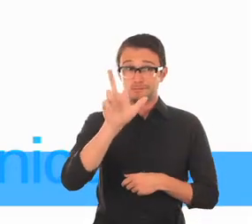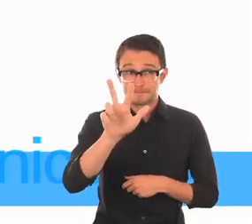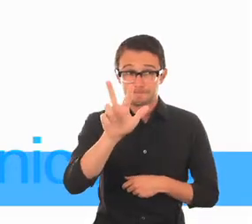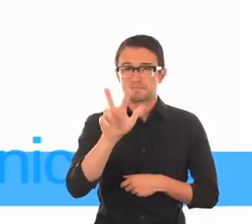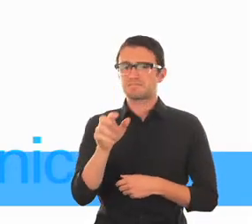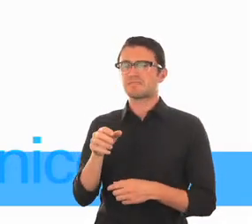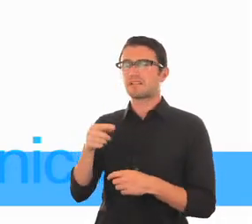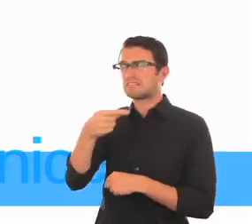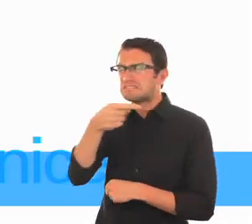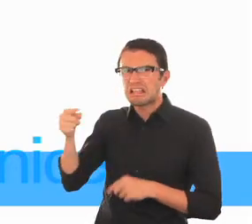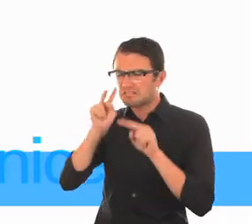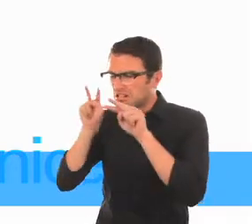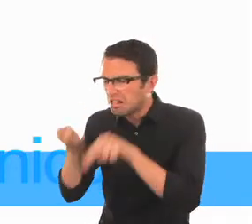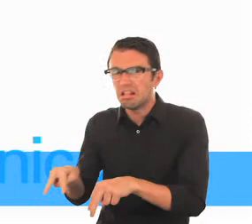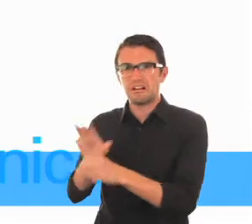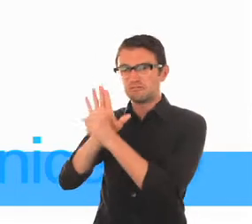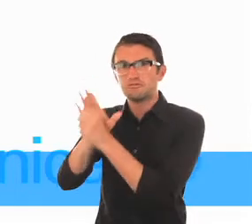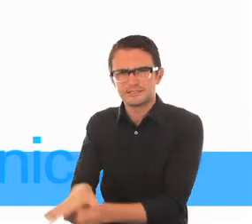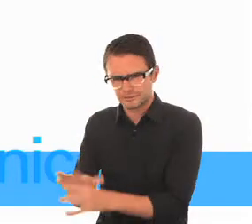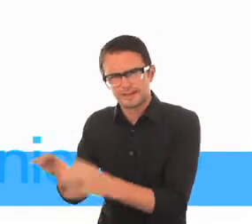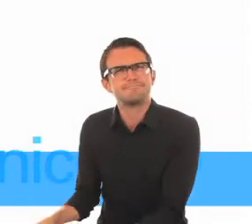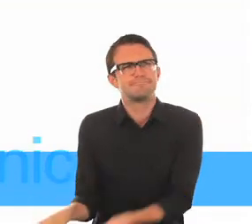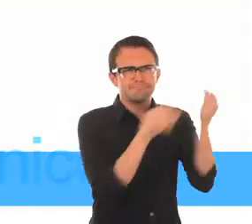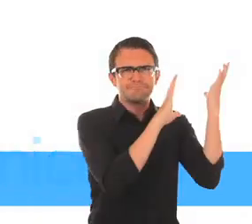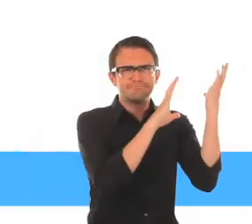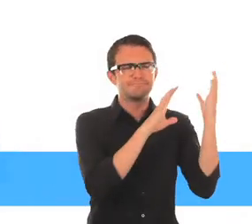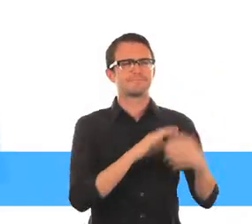Leçon 3. Lutter contre la stigmatisation et la discrimination.